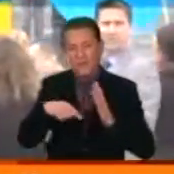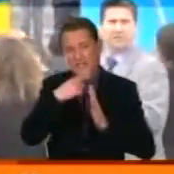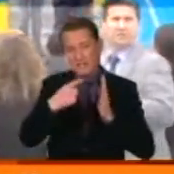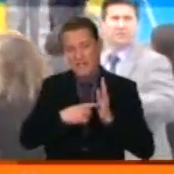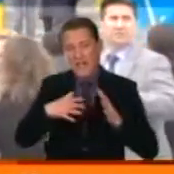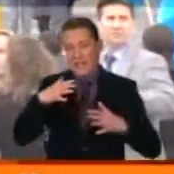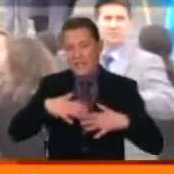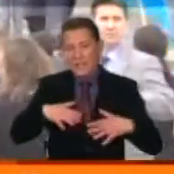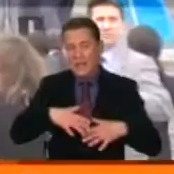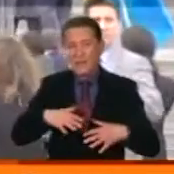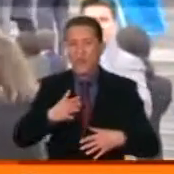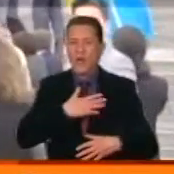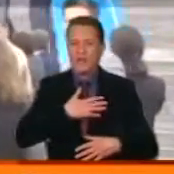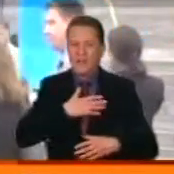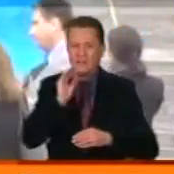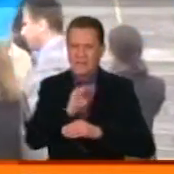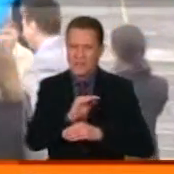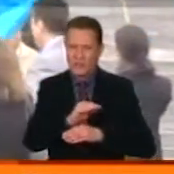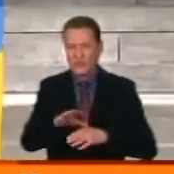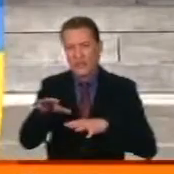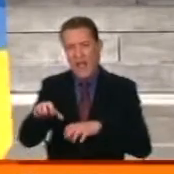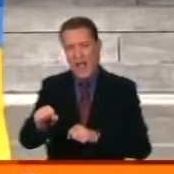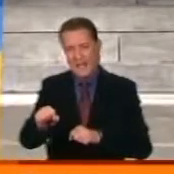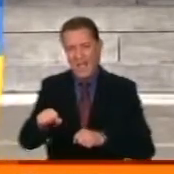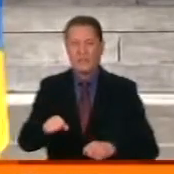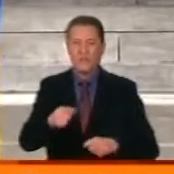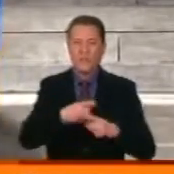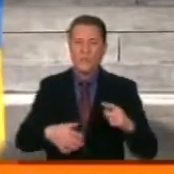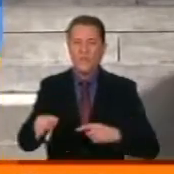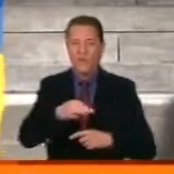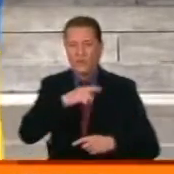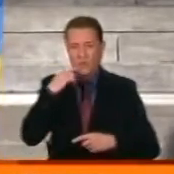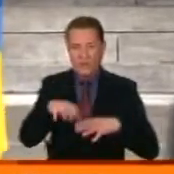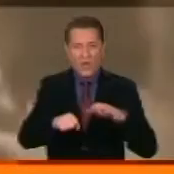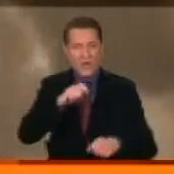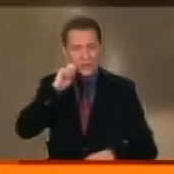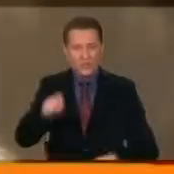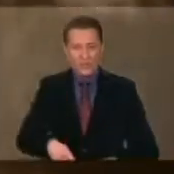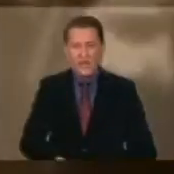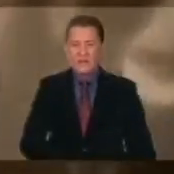Нагадаю, Канада жорстко засуджує анексію півострова і російську агресію в Україні.